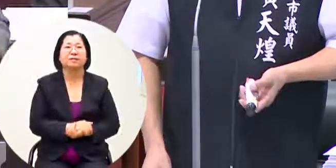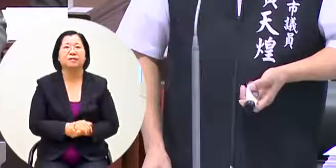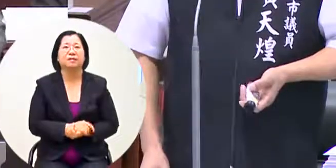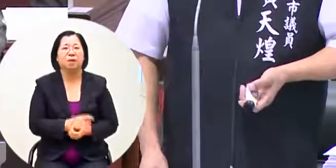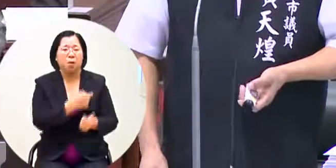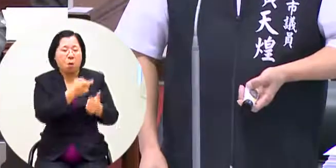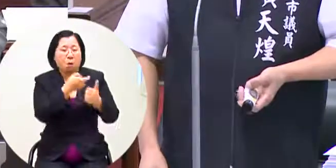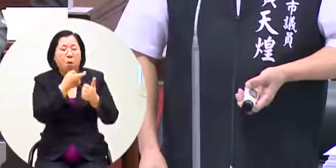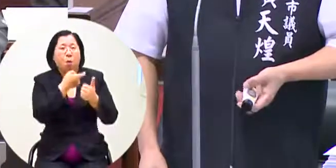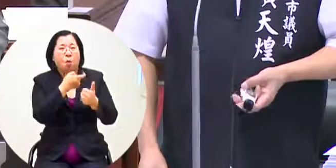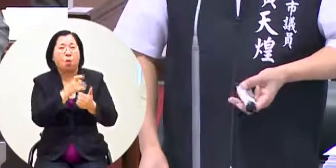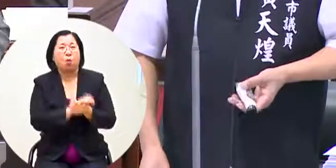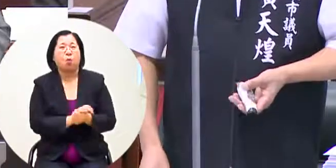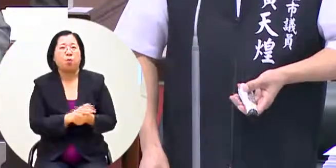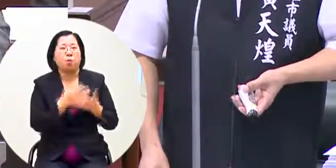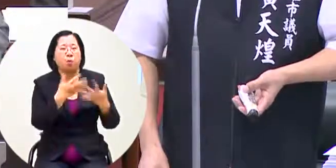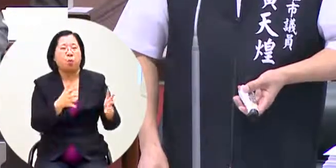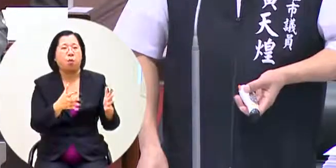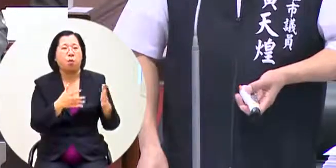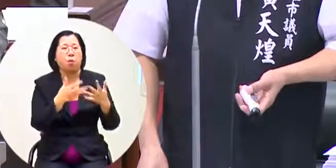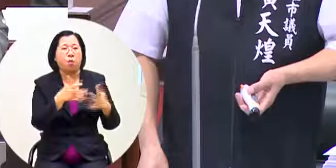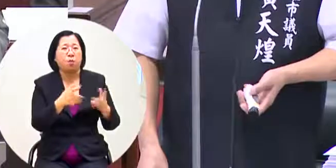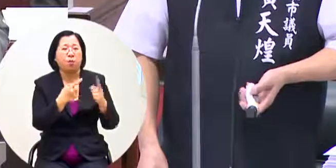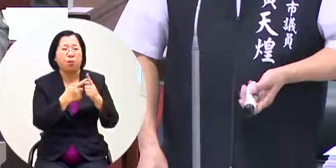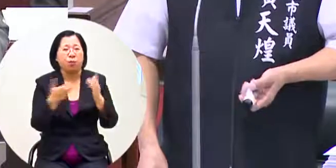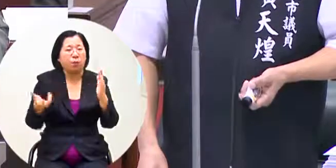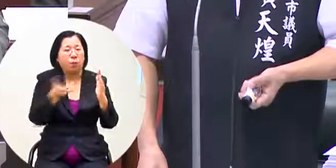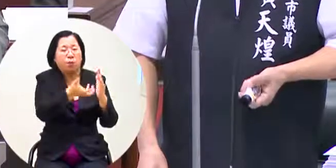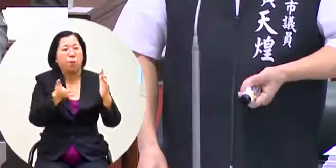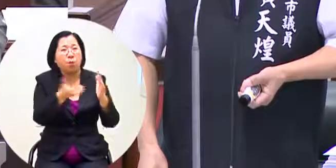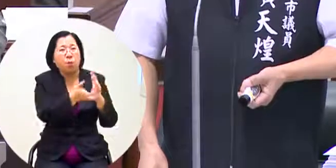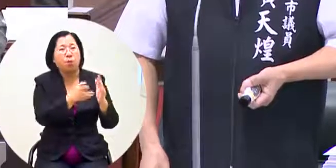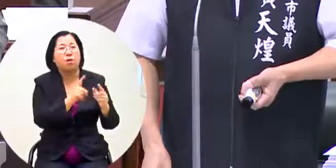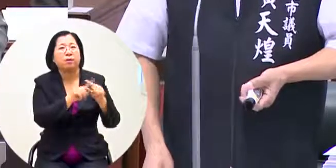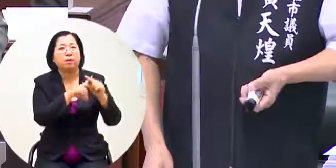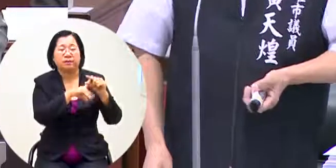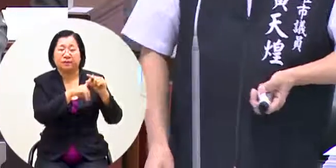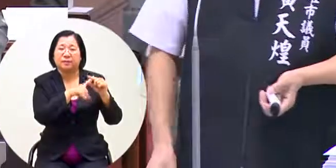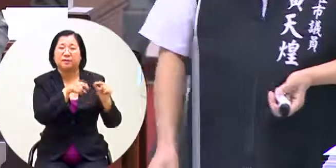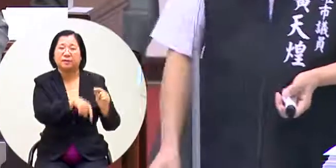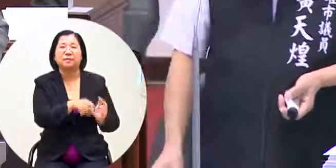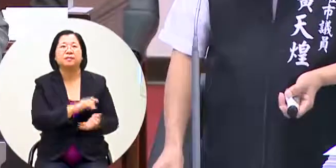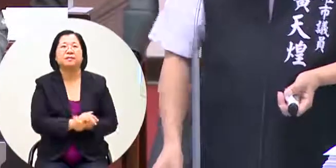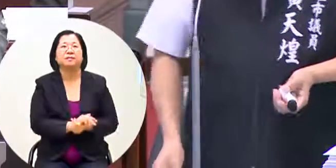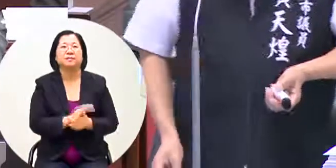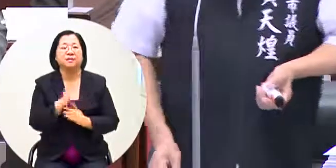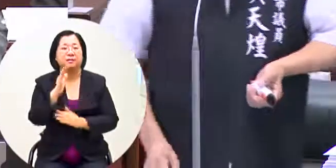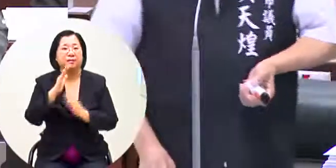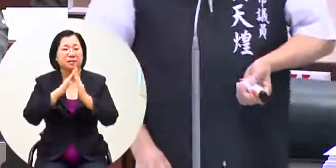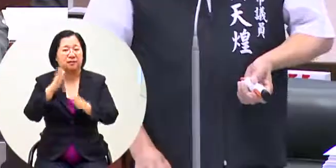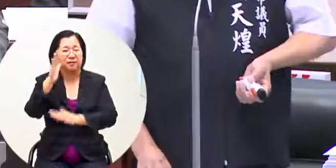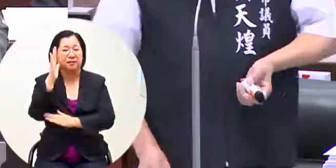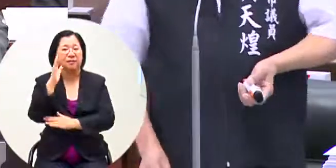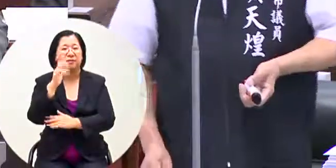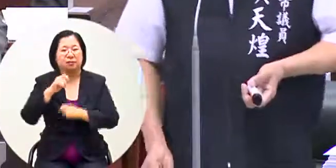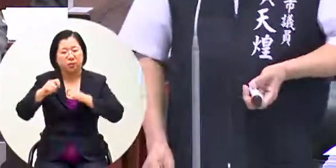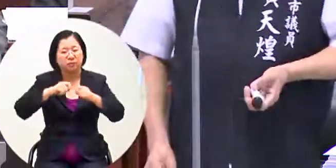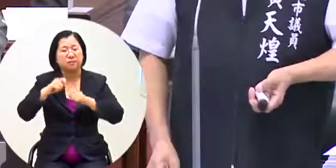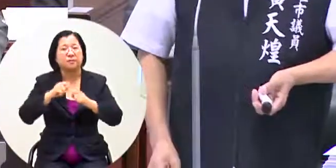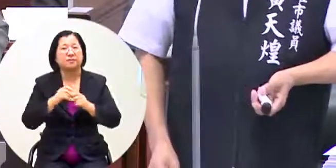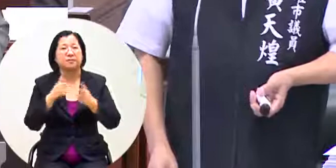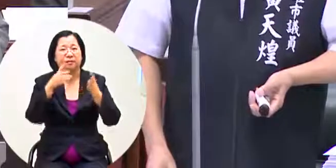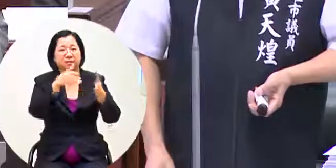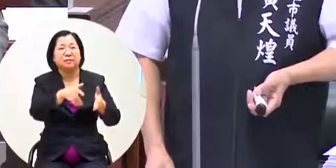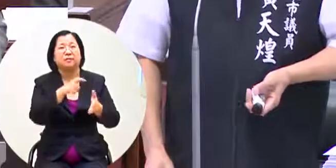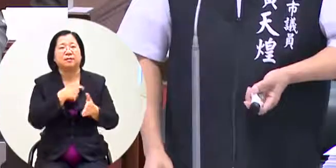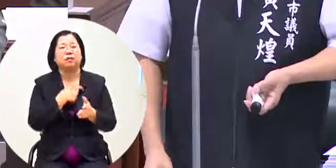会当搬到台中，啊，即问一个市政府诶市政诶政策方向，啊，即咱拢尊重，咱拢无意